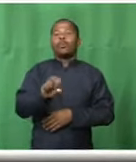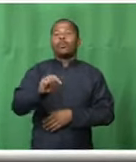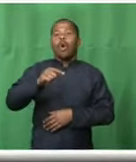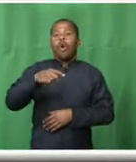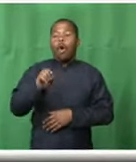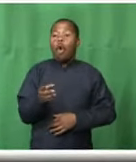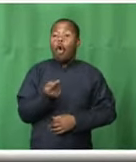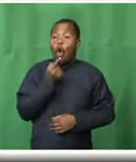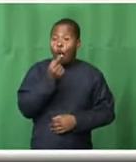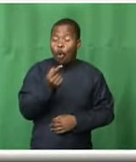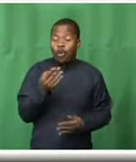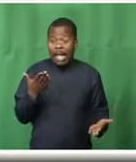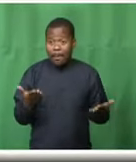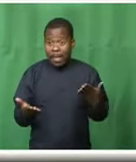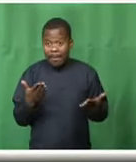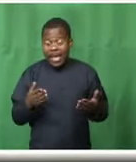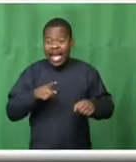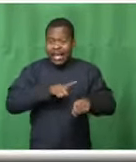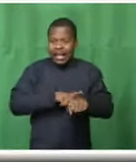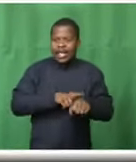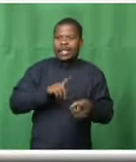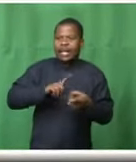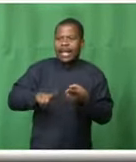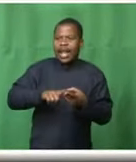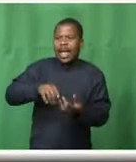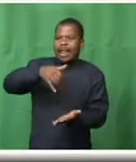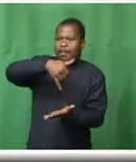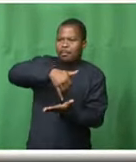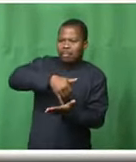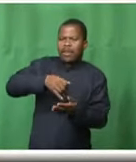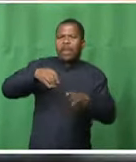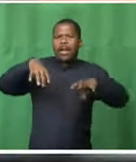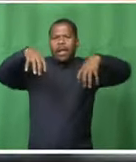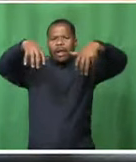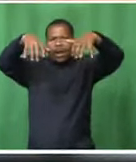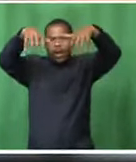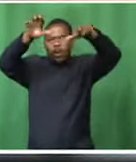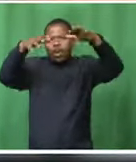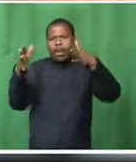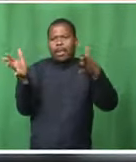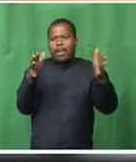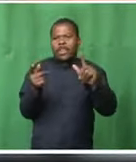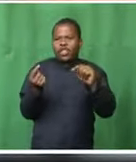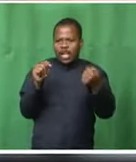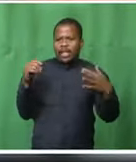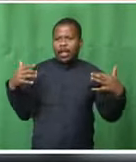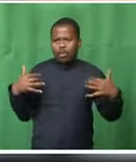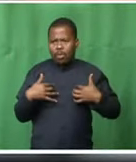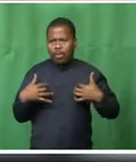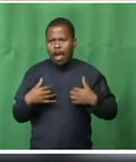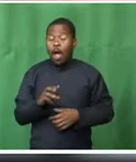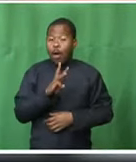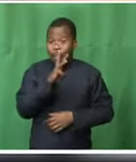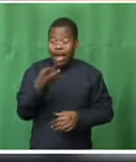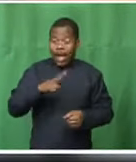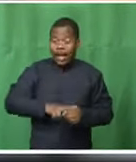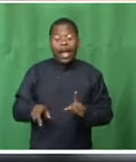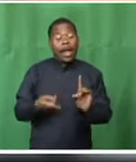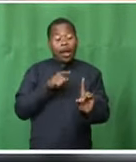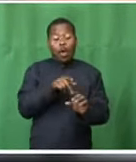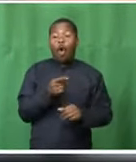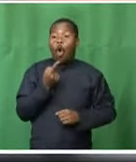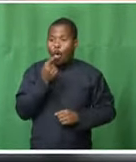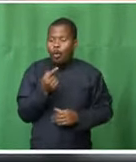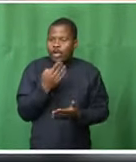kungenteka ukuthi leti khasi lokudlalwa ngayo le ndzebe simo selitulu siphatamise le midlalo. Mosengo uthi bacele labo